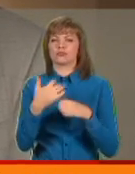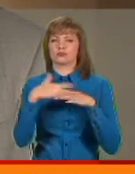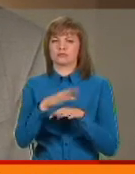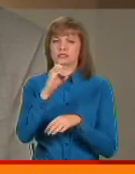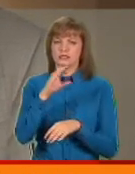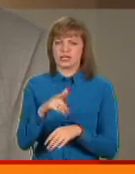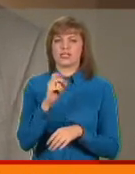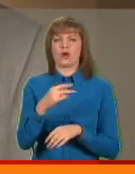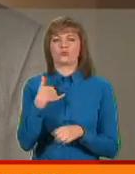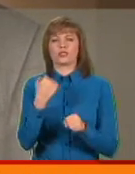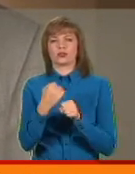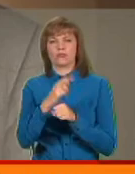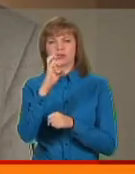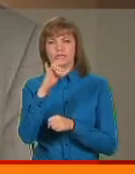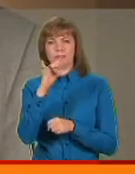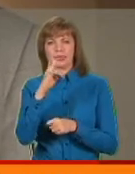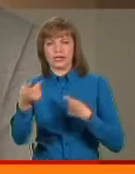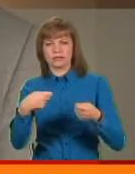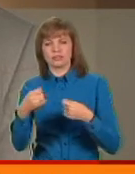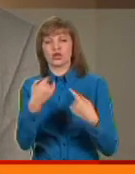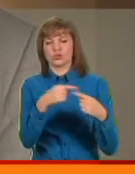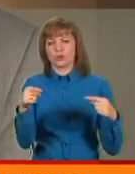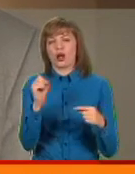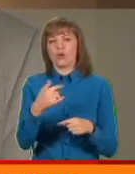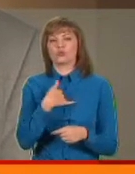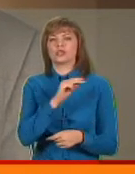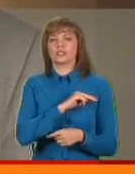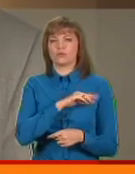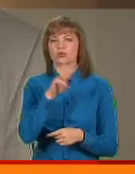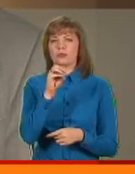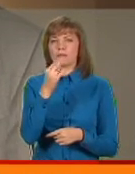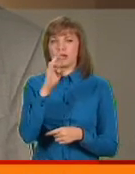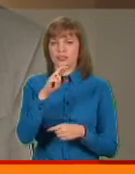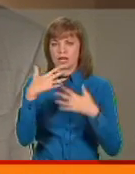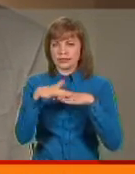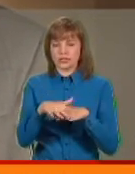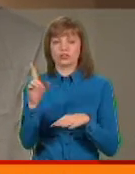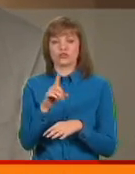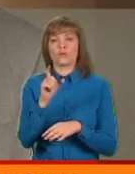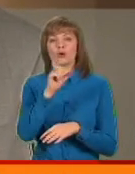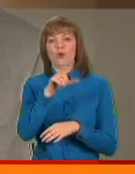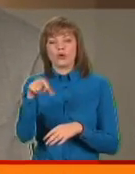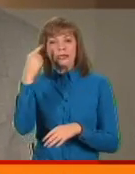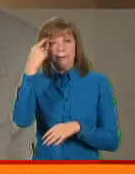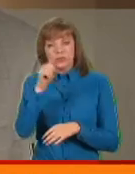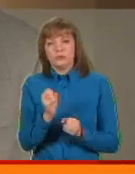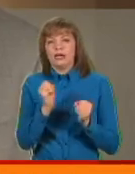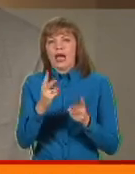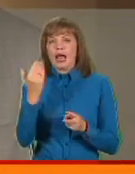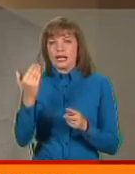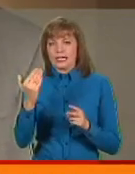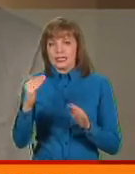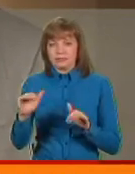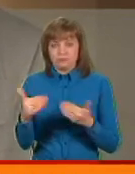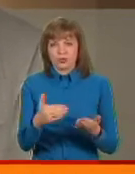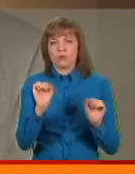нас работает биллинг и много других вещей, как у нас работает медиа в сети, для того, чтобы они придумали, как их продукты